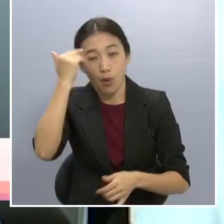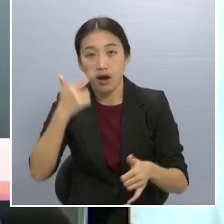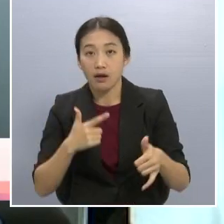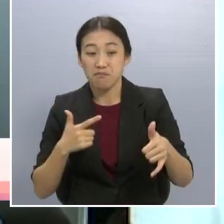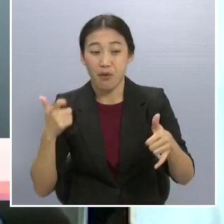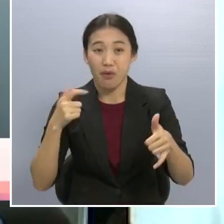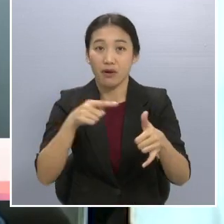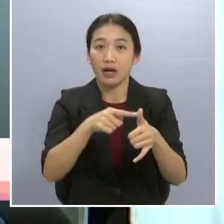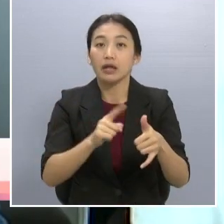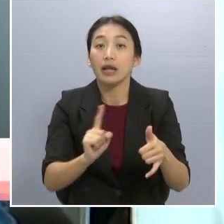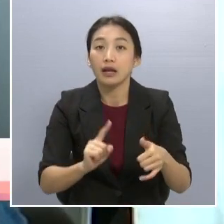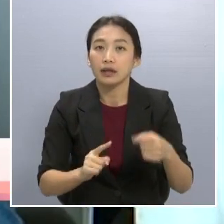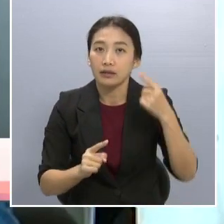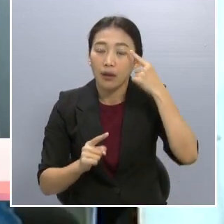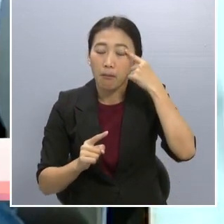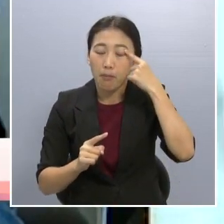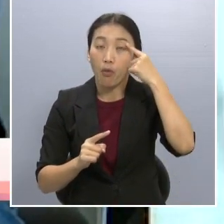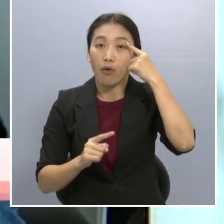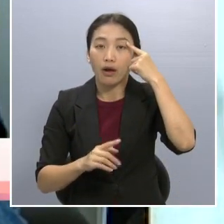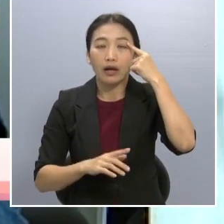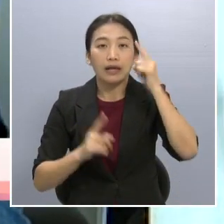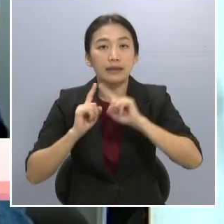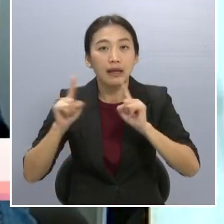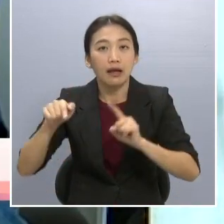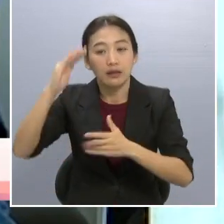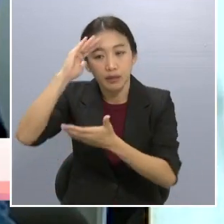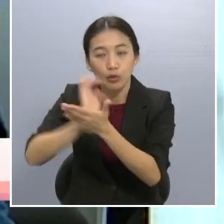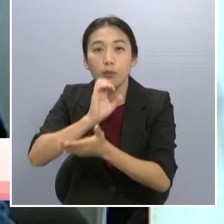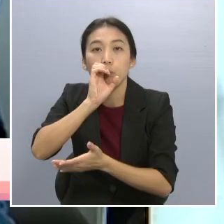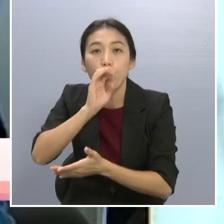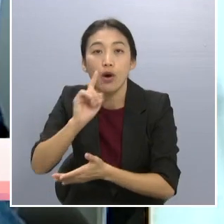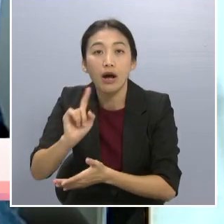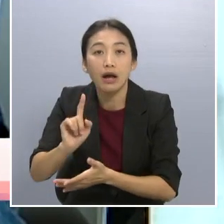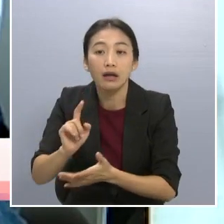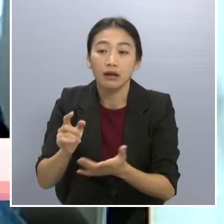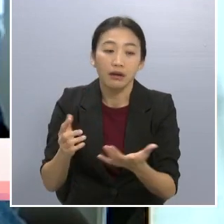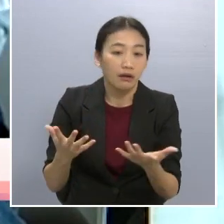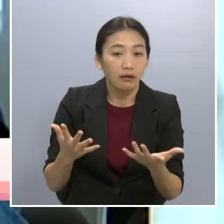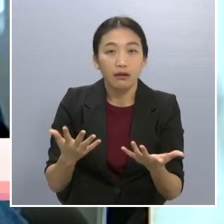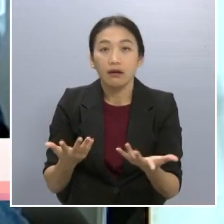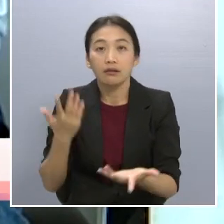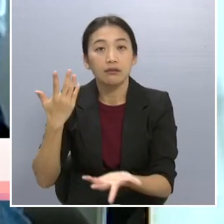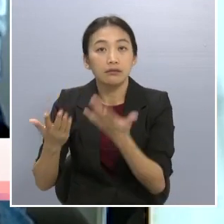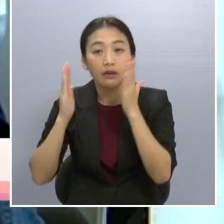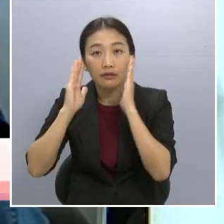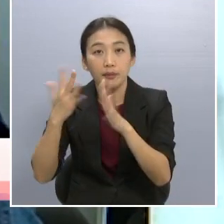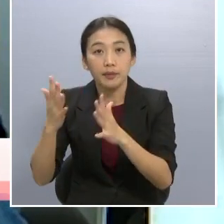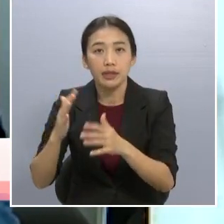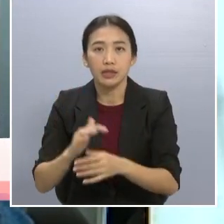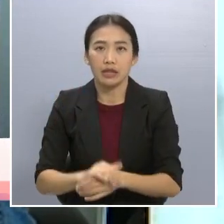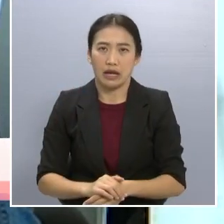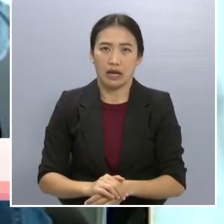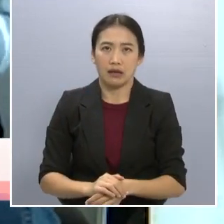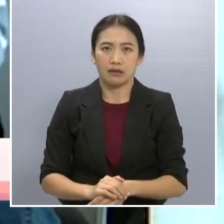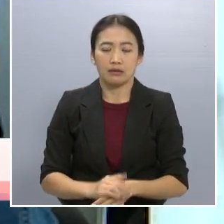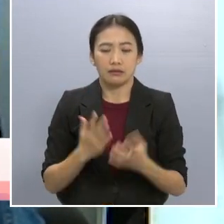กระสุนมันคือเข้าทางนี้โดยตรงเลยประมาณนั้นและปืนลั่นเนี่ยมันจะลั่นตรงไหนก็ได้หรือเปล่าไม่จำเป็นที่จะถือเข้าไปลั่นในห้องคอมโดยตรงเนี่ย